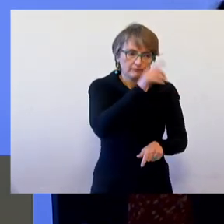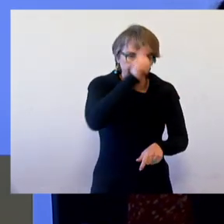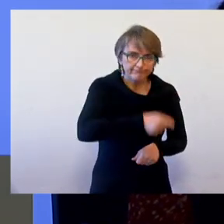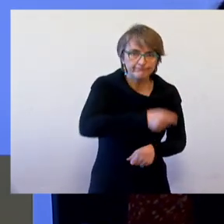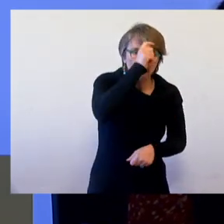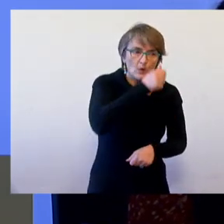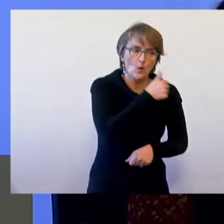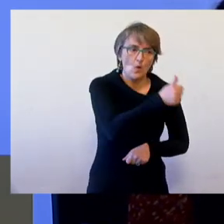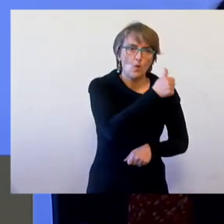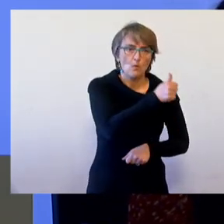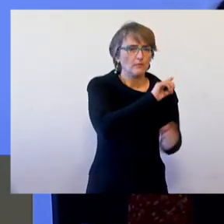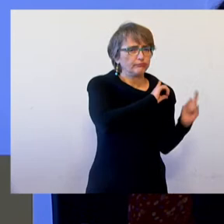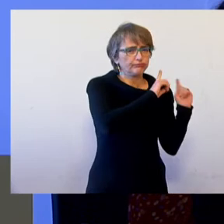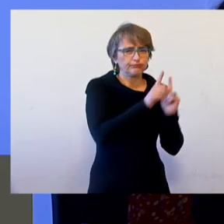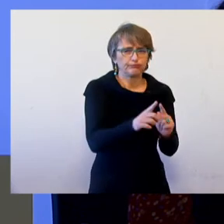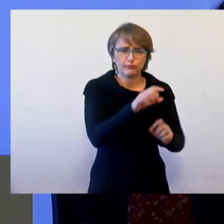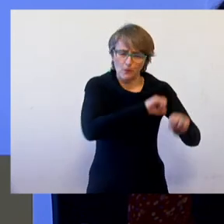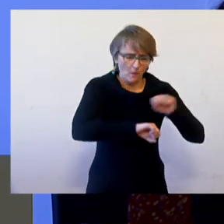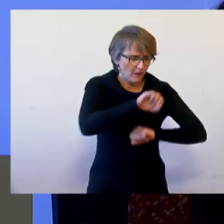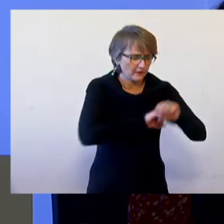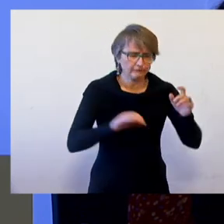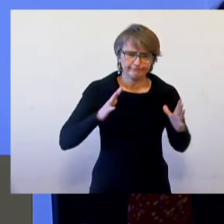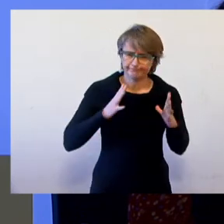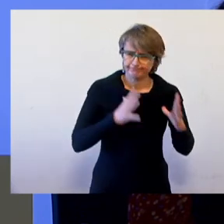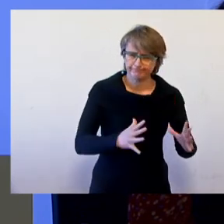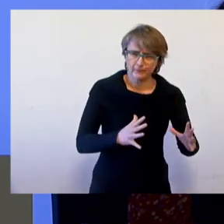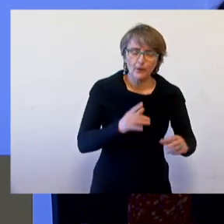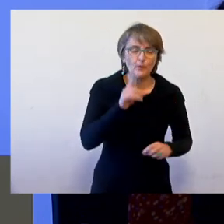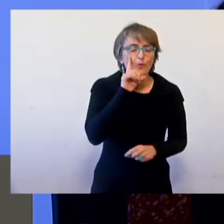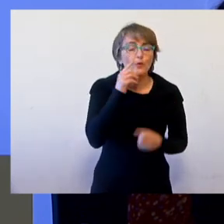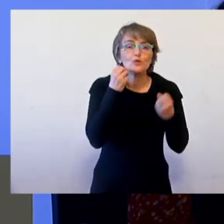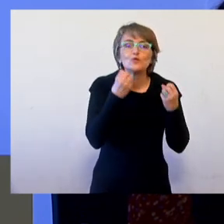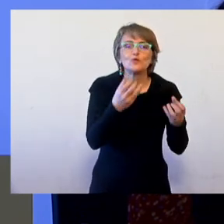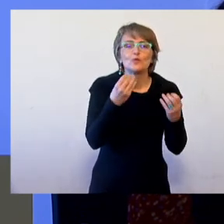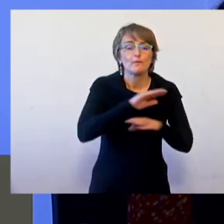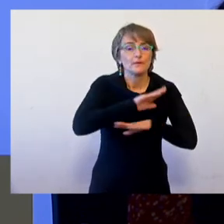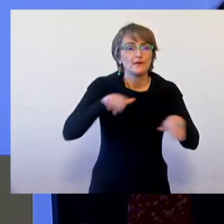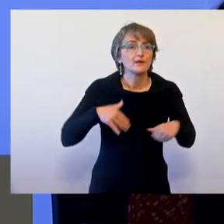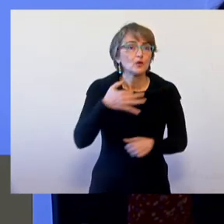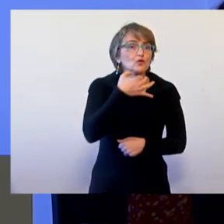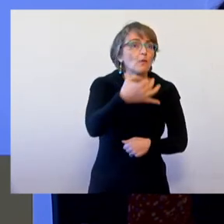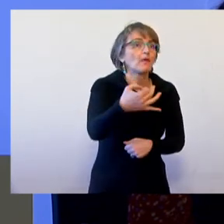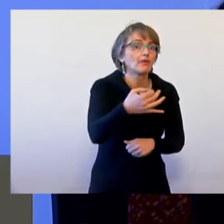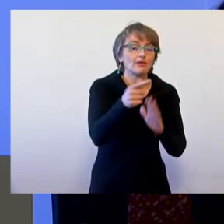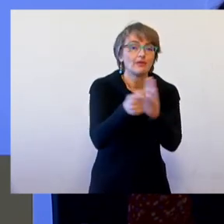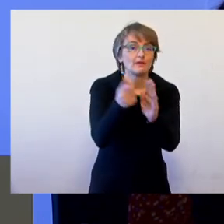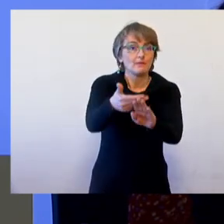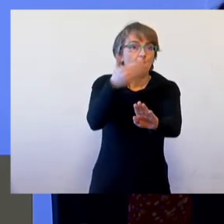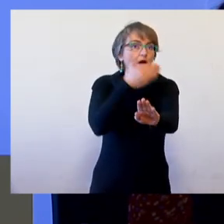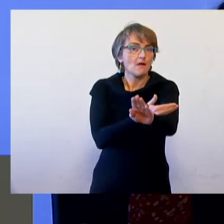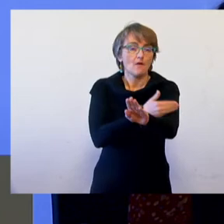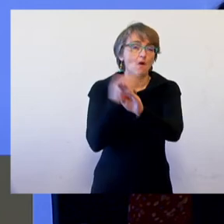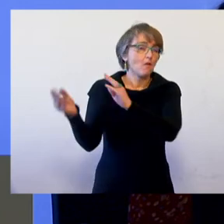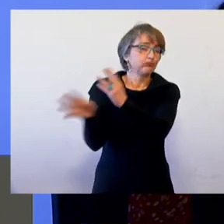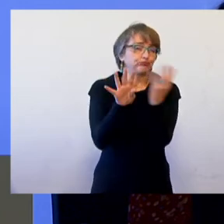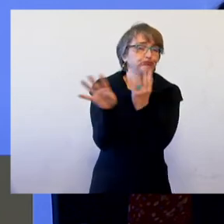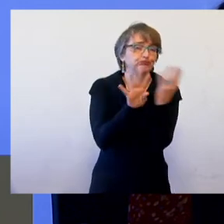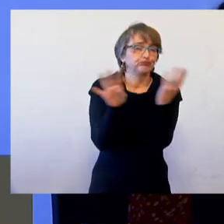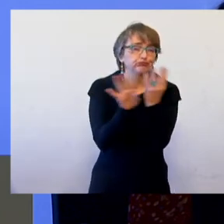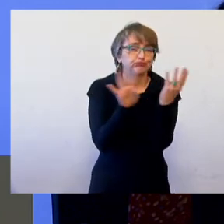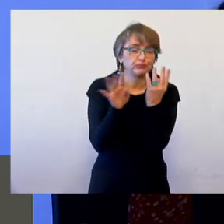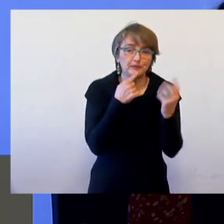longtemps s'organisent, parce que la dernière semaine, en général, il y a de l'affluence. Donc la position de la campagne va être un peu plus tôt